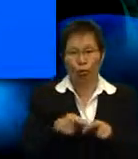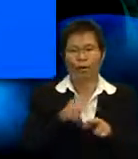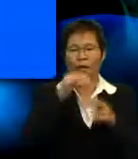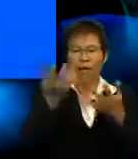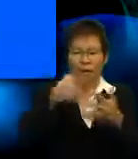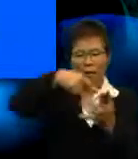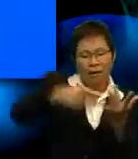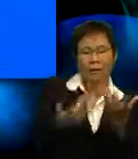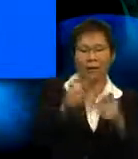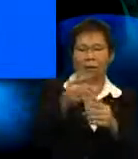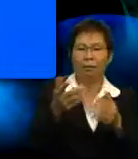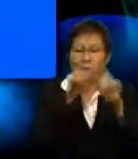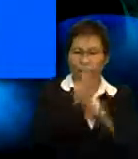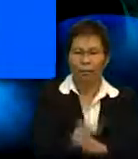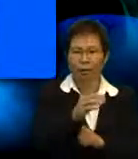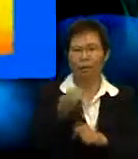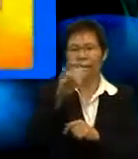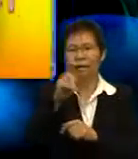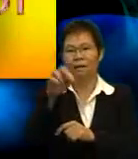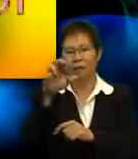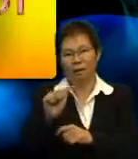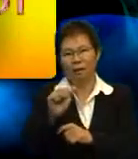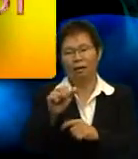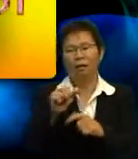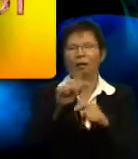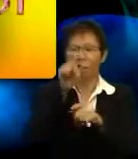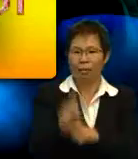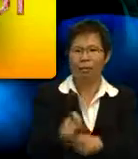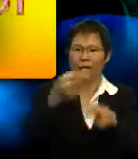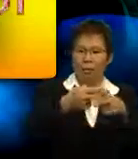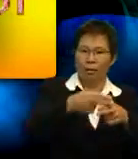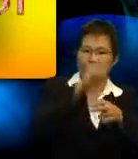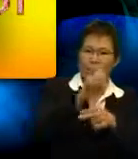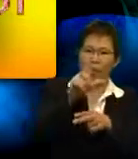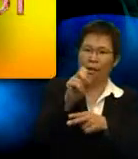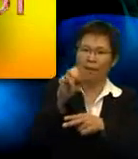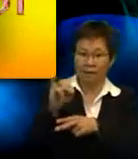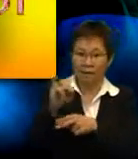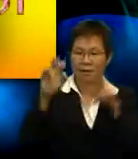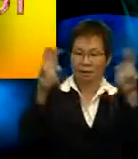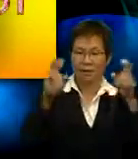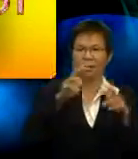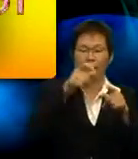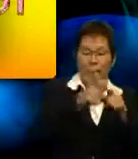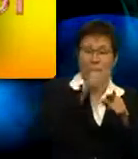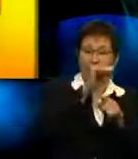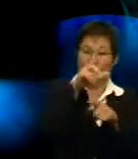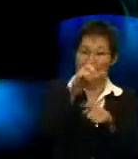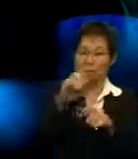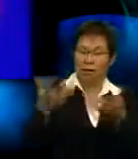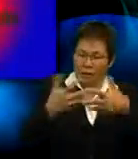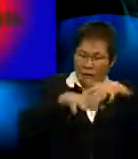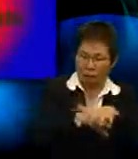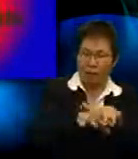dan intrapersonal dinamakan kaedah Melsi. Perkataan Melsi adalah gabungan dari